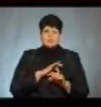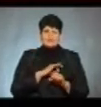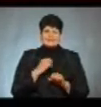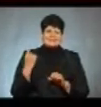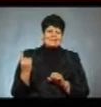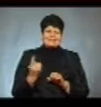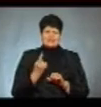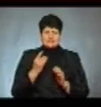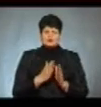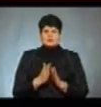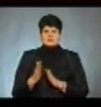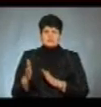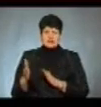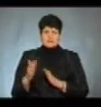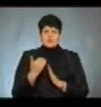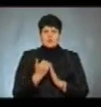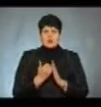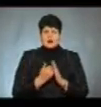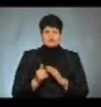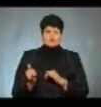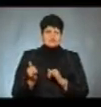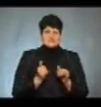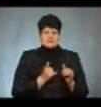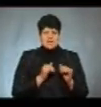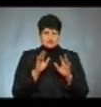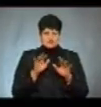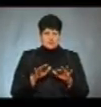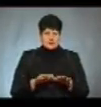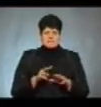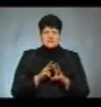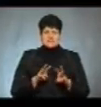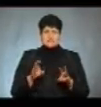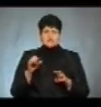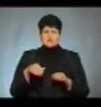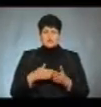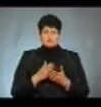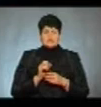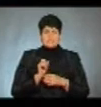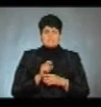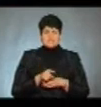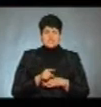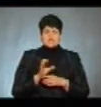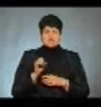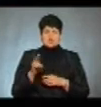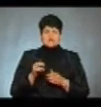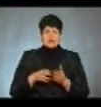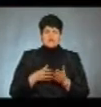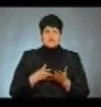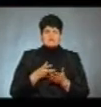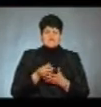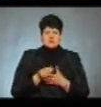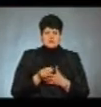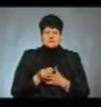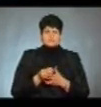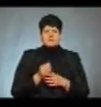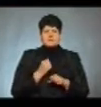єдиною системою програмного забезпечення Міністерства соціальної політики для призначення соціальних виплат,